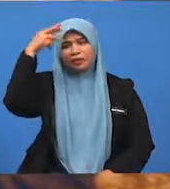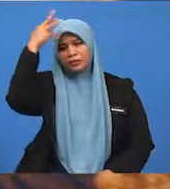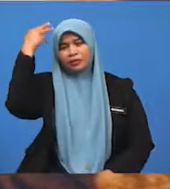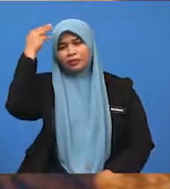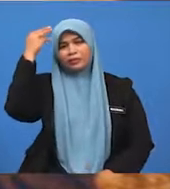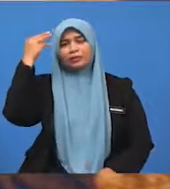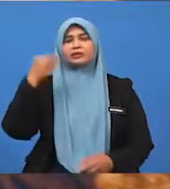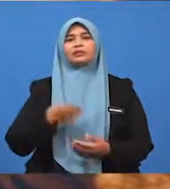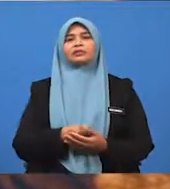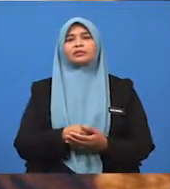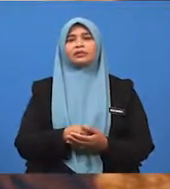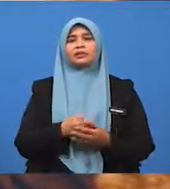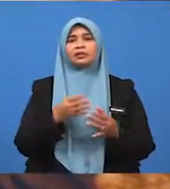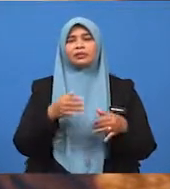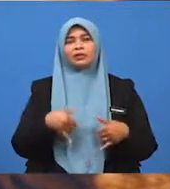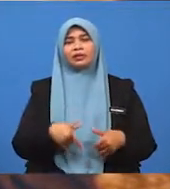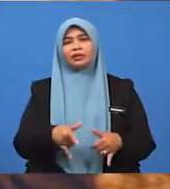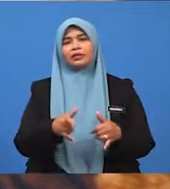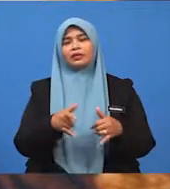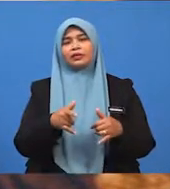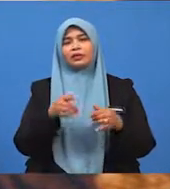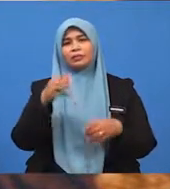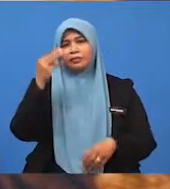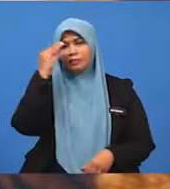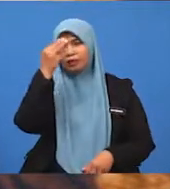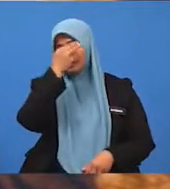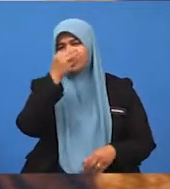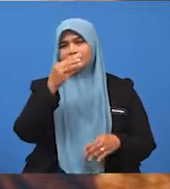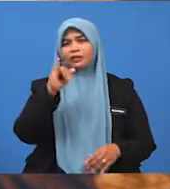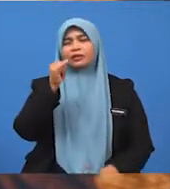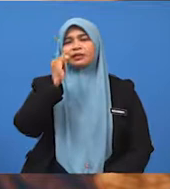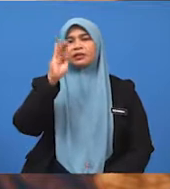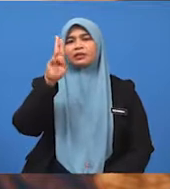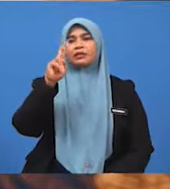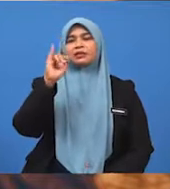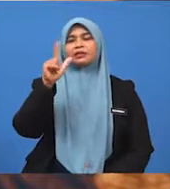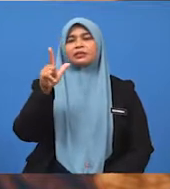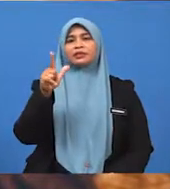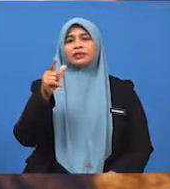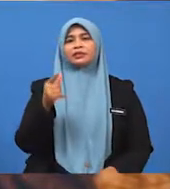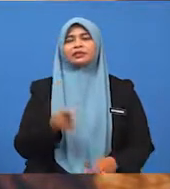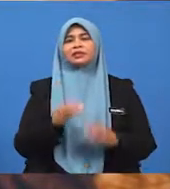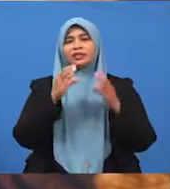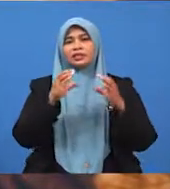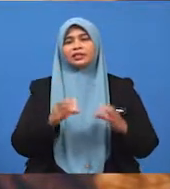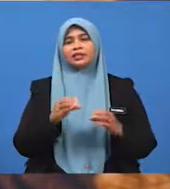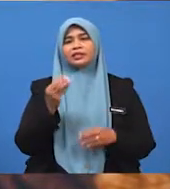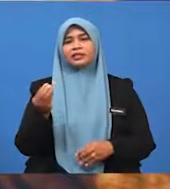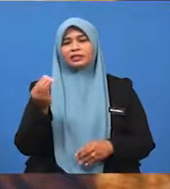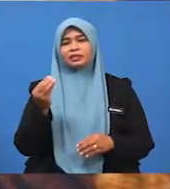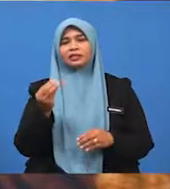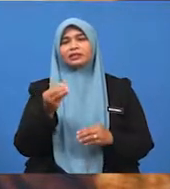SAW melalui Malaikat Jibril secara beransur-ansur selama 23 tahun.